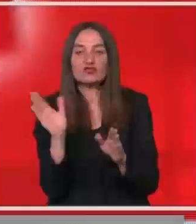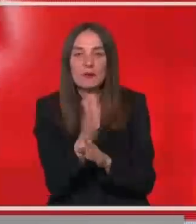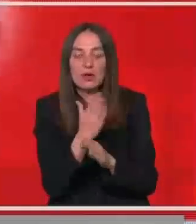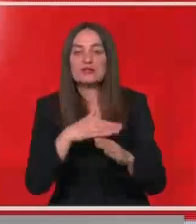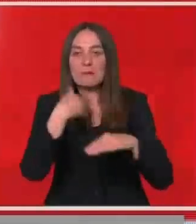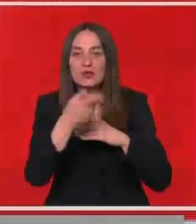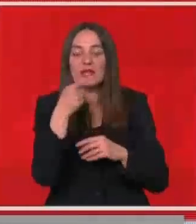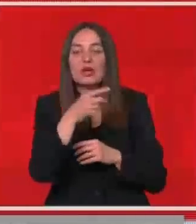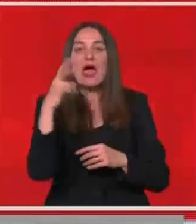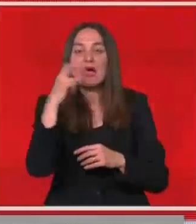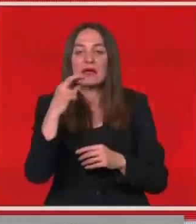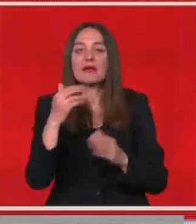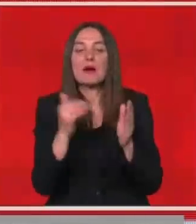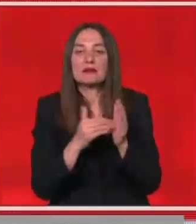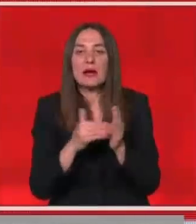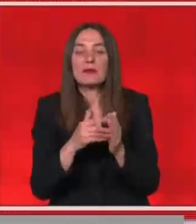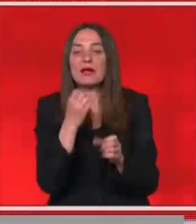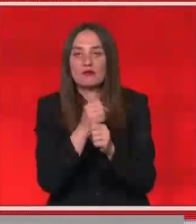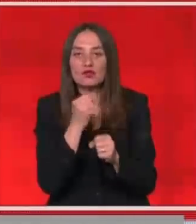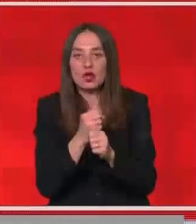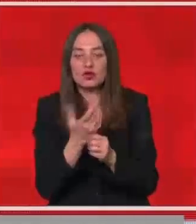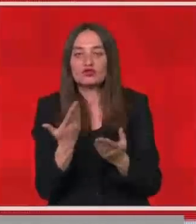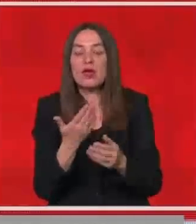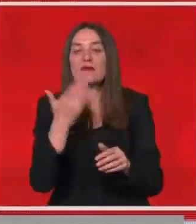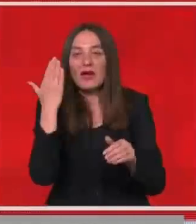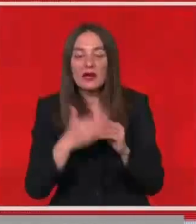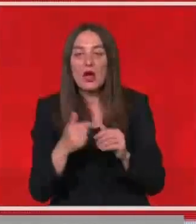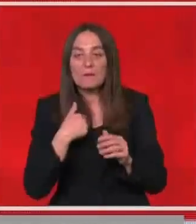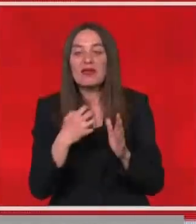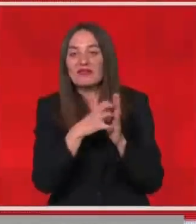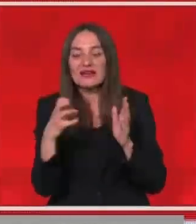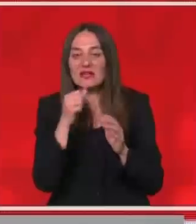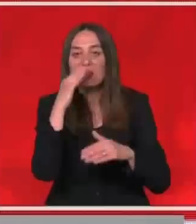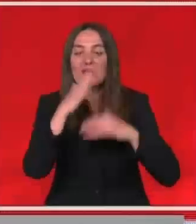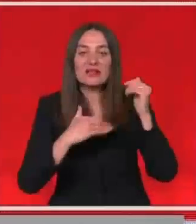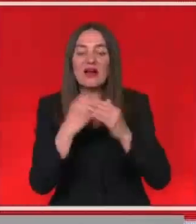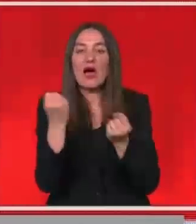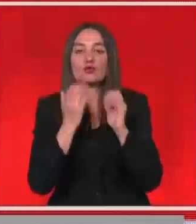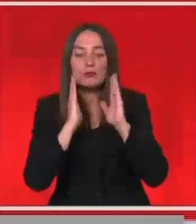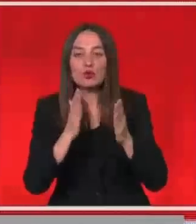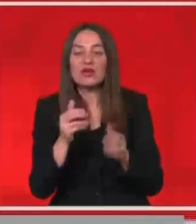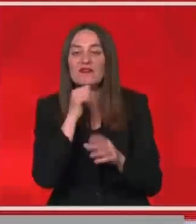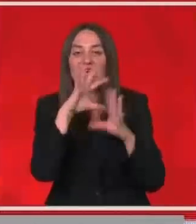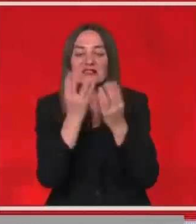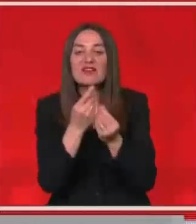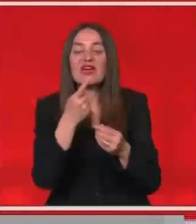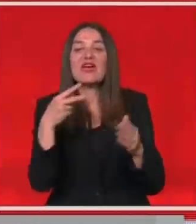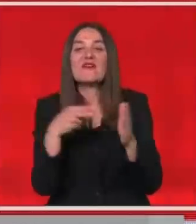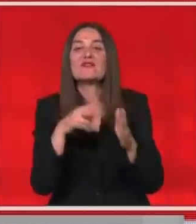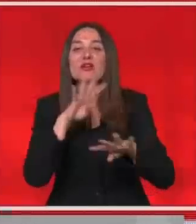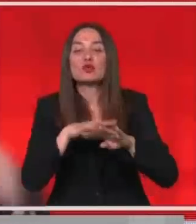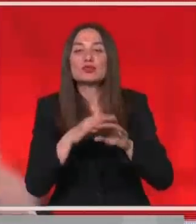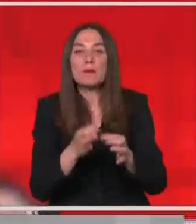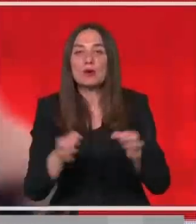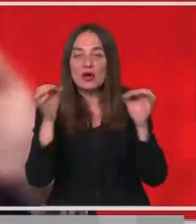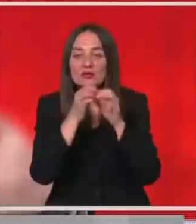nakon toga ekonomija treba da funkcioniše. Na kraju krajeva mi nastavljamo i sa izgradnjom autoputeva i svih onih infrastrukturnih projekata